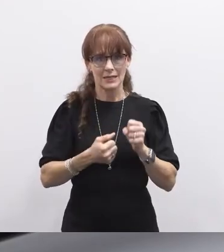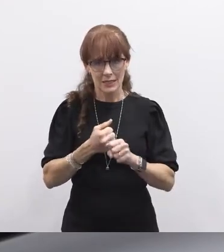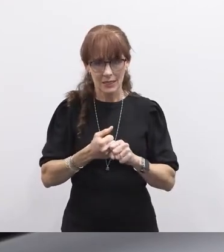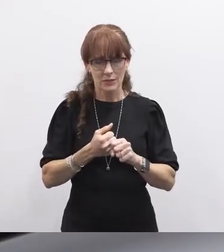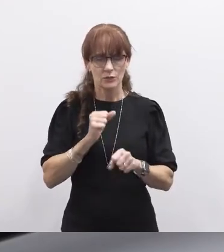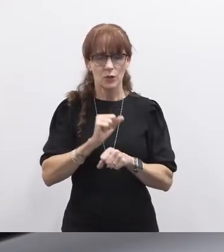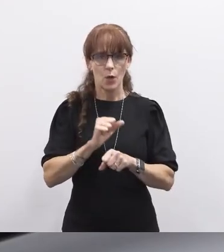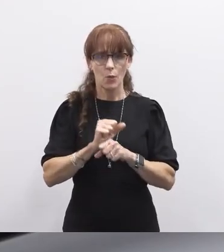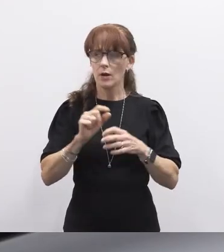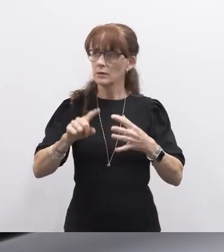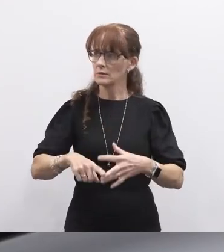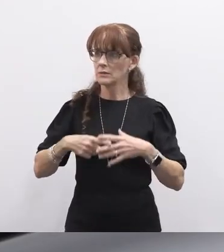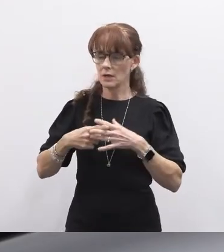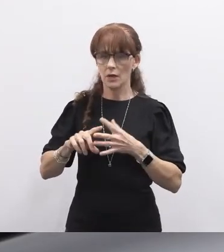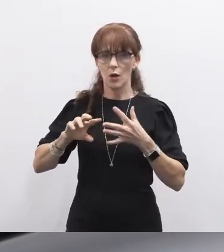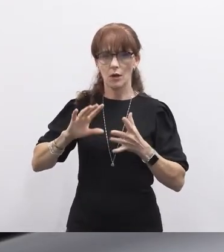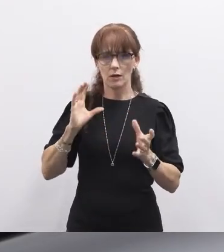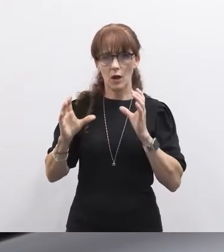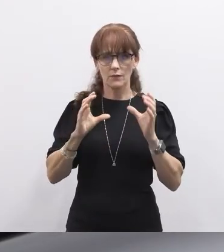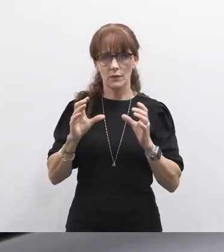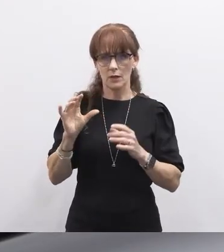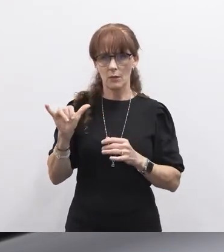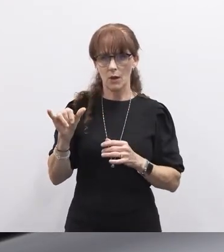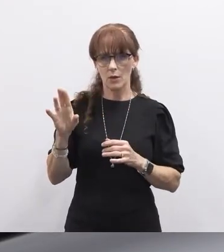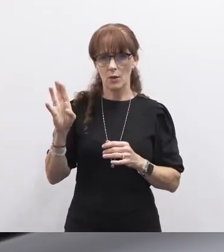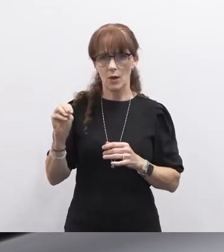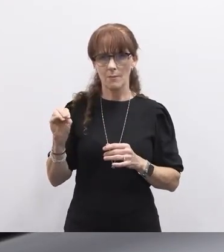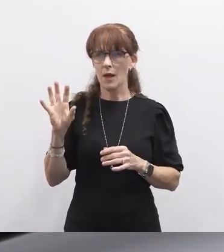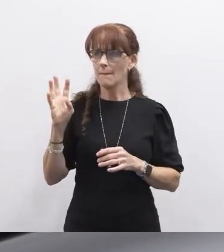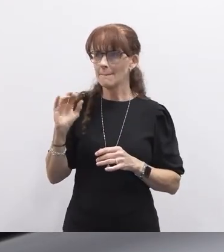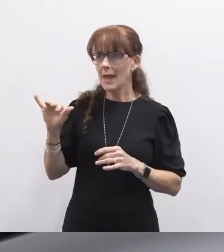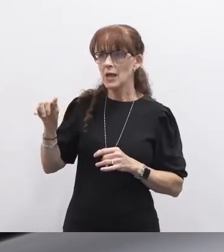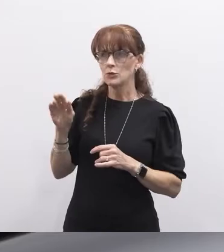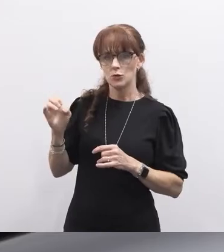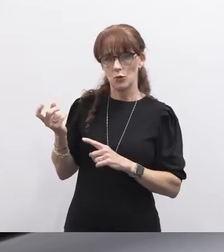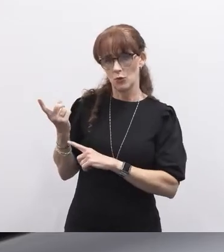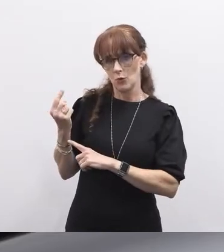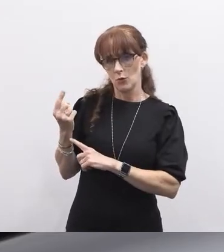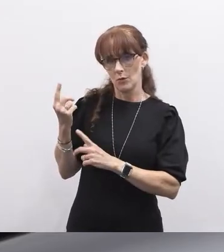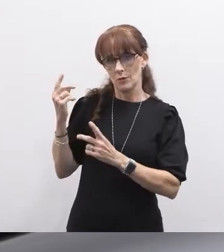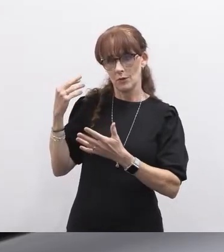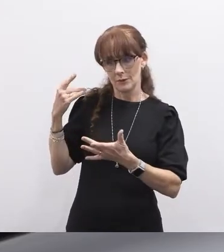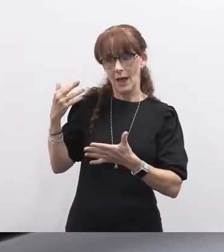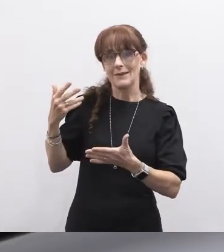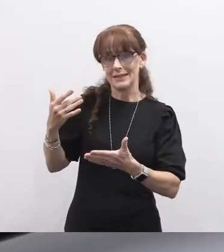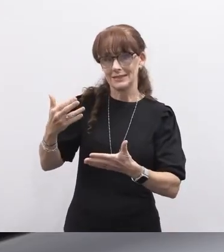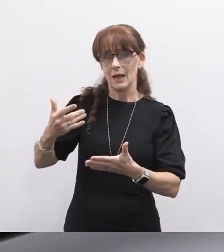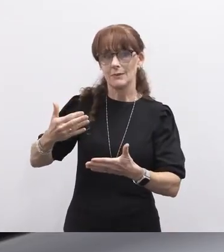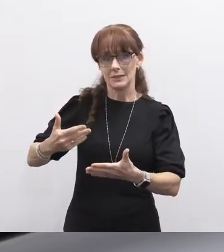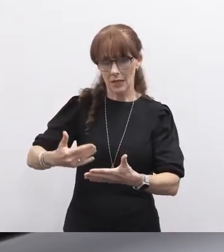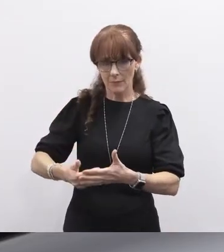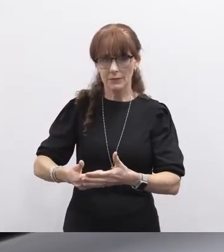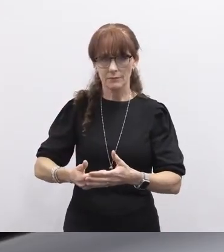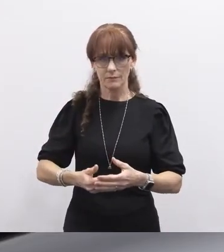ឆ្នាំម្ដងហើយយើងចាប់ផ្ដើមធ្វើតាំងពីដើមខែឧសភាមកម្លេះ